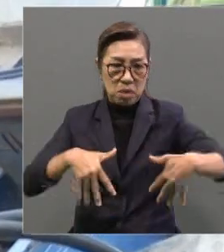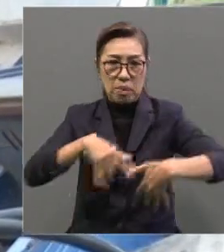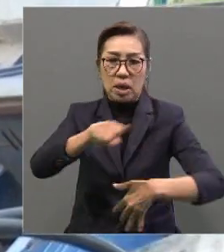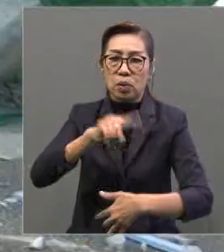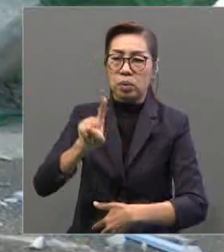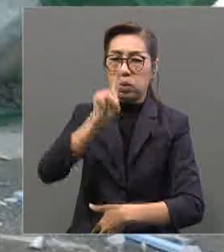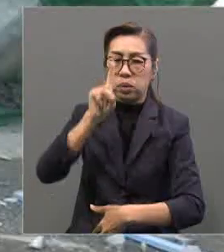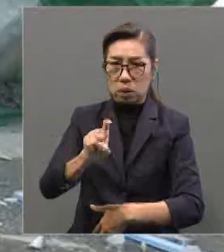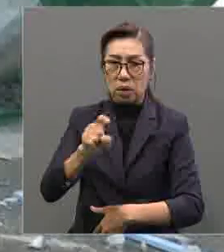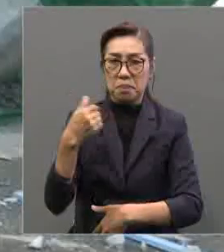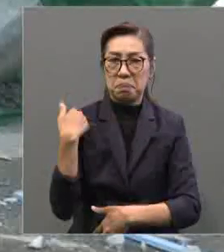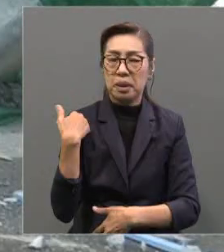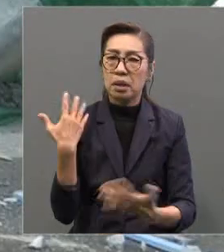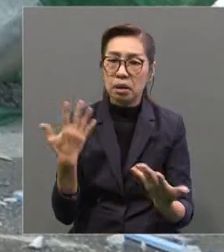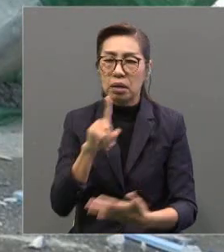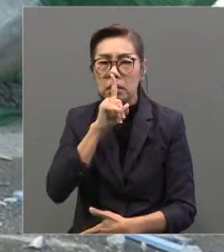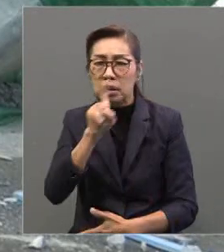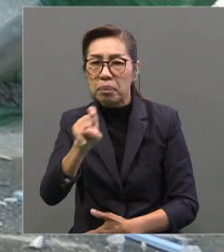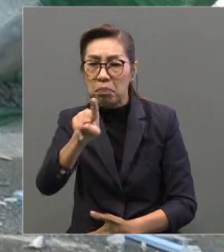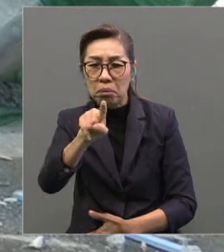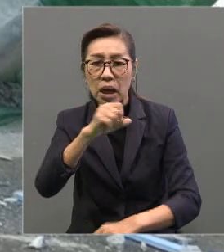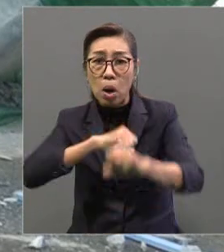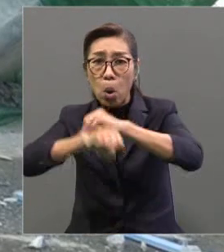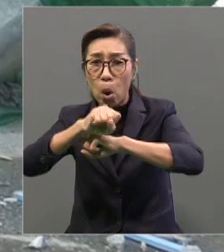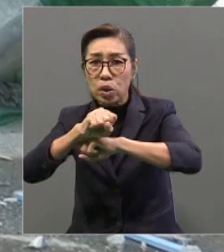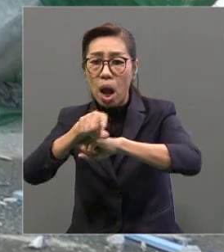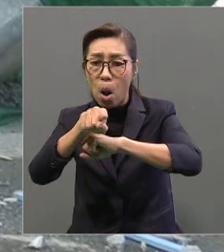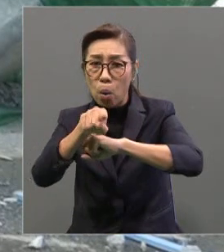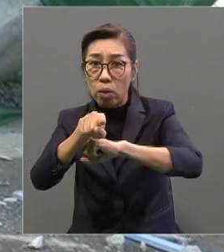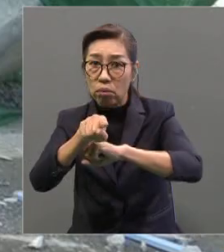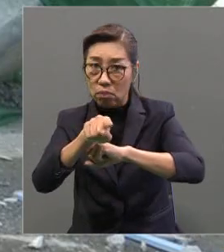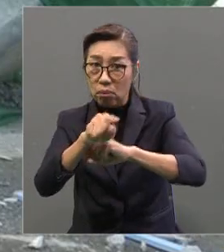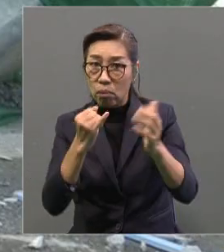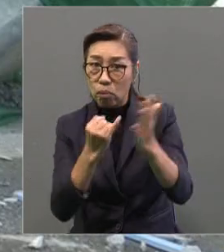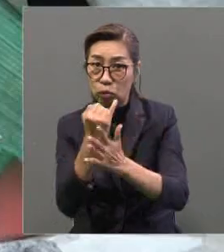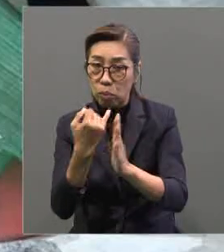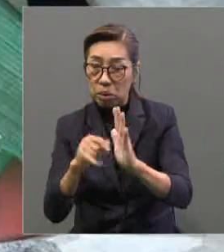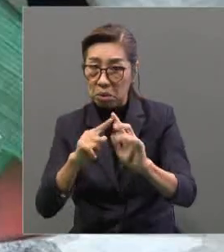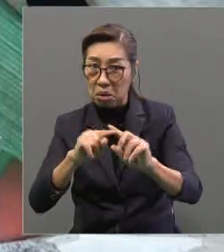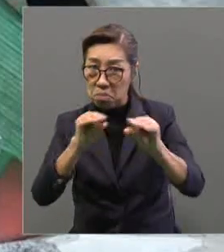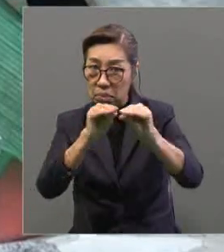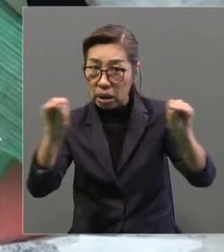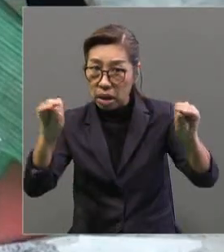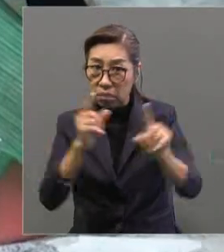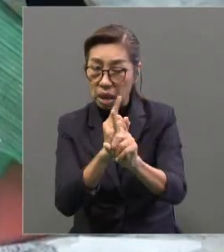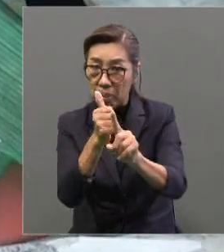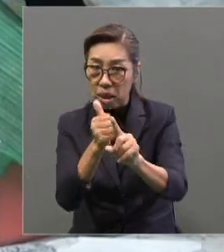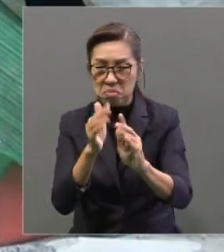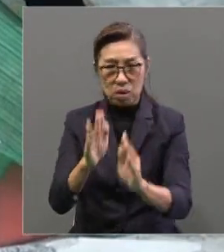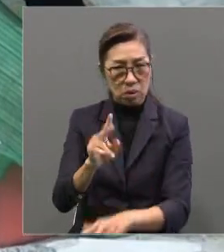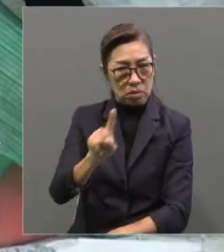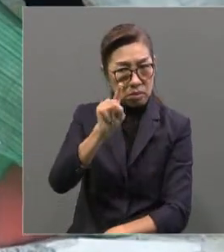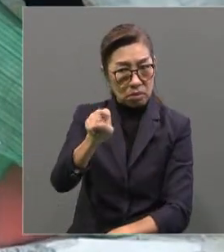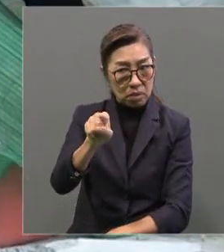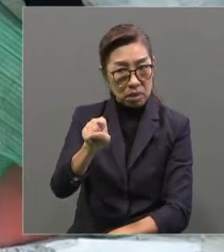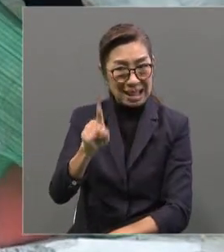ของสังคมหลายคนก็ตั้งคำถามว่าการก่อสร้างเนี่ยมันถูกต้องไหม มันได้มาตรฐานหรือเปล่าหรือบางคนถึงขั้นที่บอกว่ามีการ